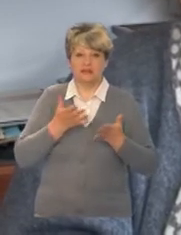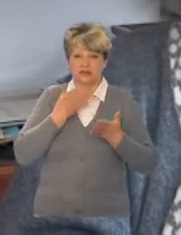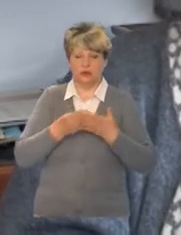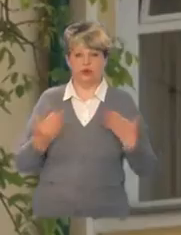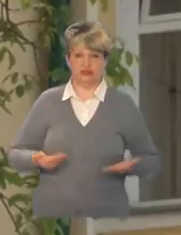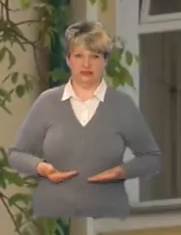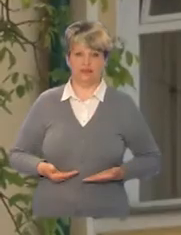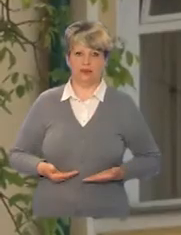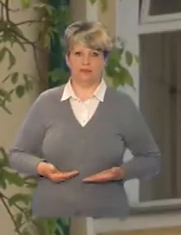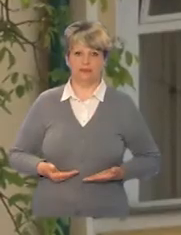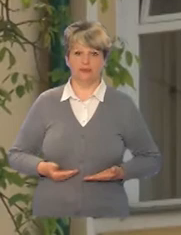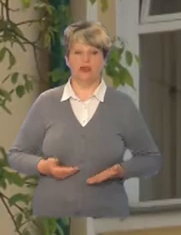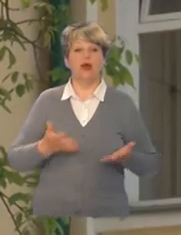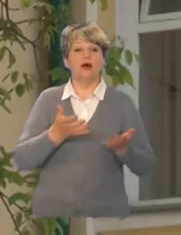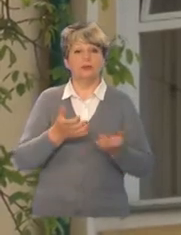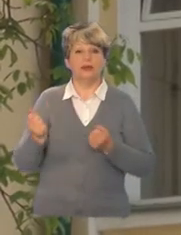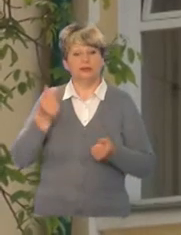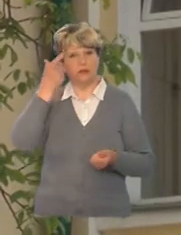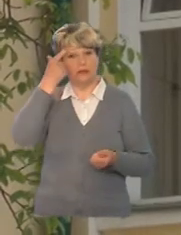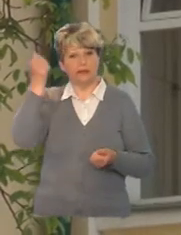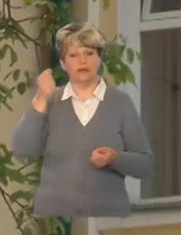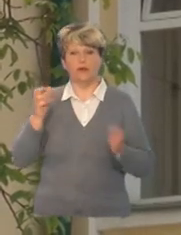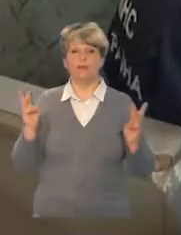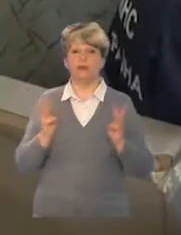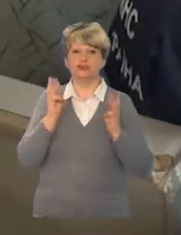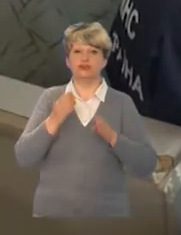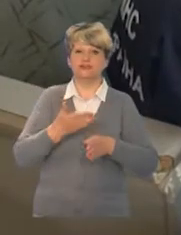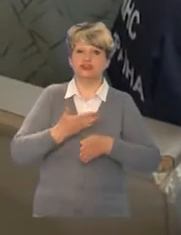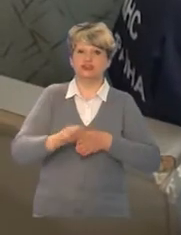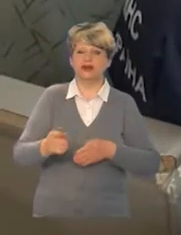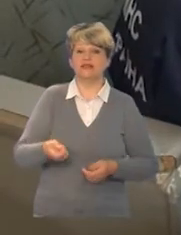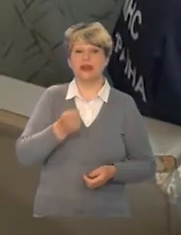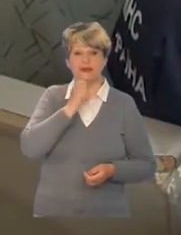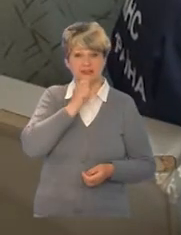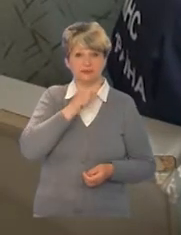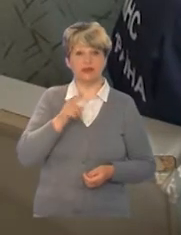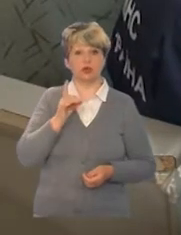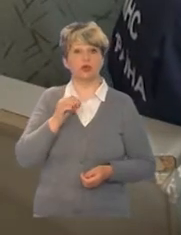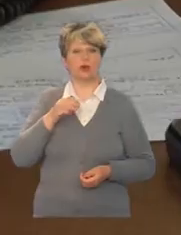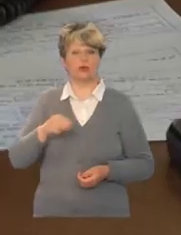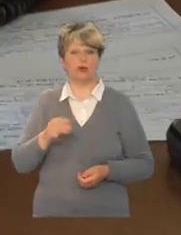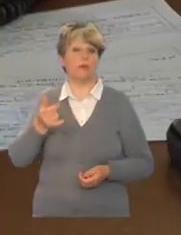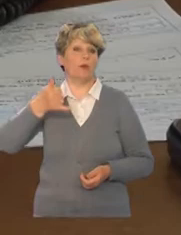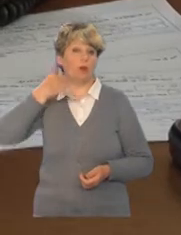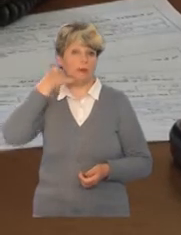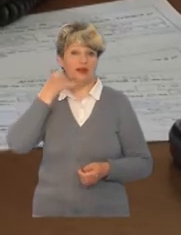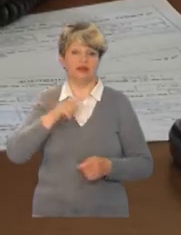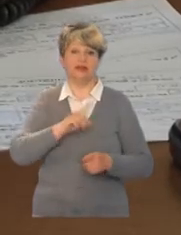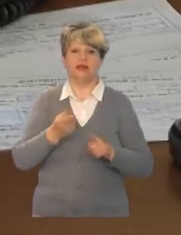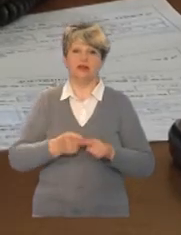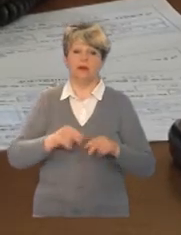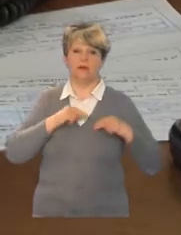життя. Приймає СМС-повідомлення в пожежно-рятувальній частині диспетчер Наталія Крот. Мобільний для таких викликів